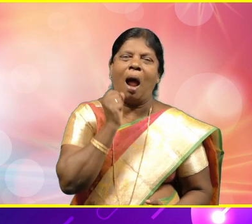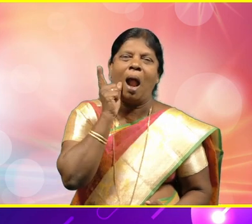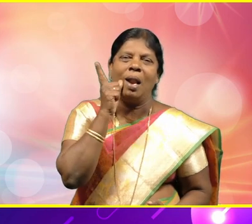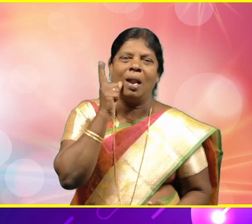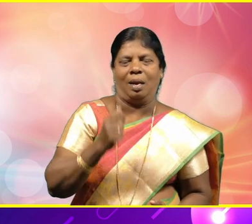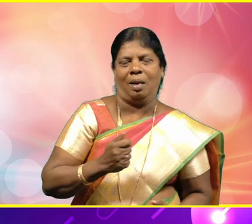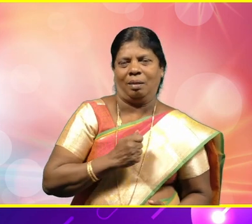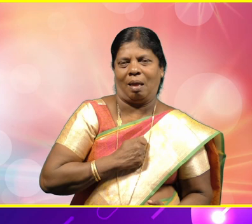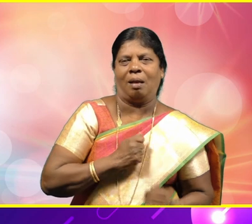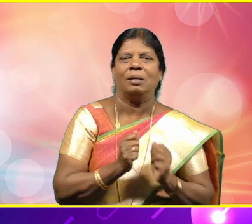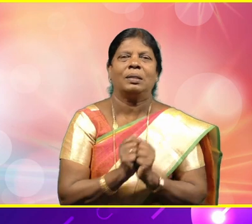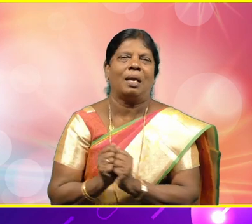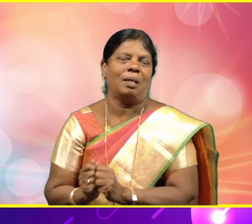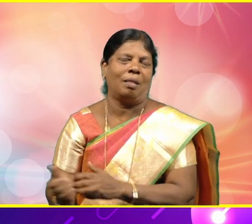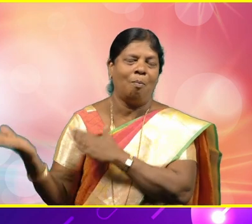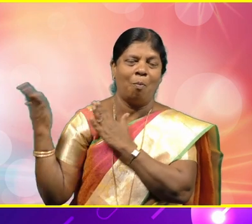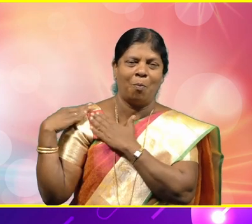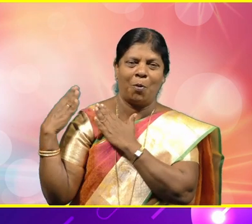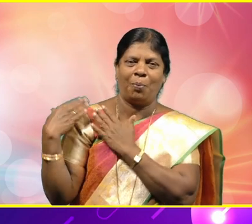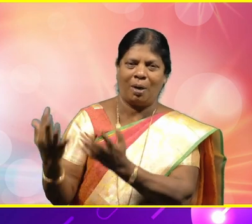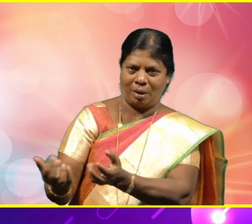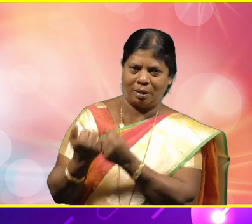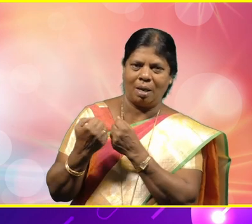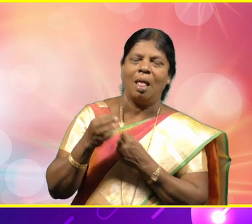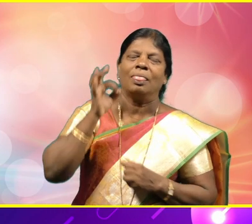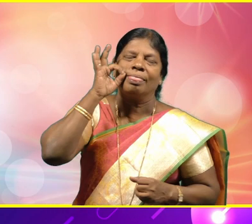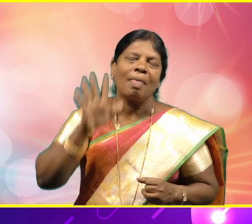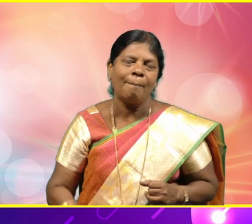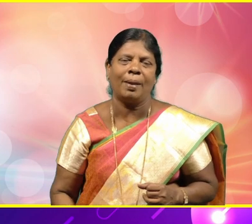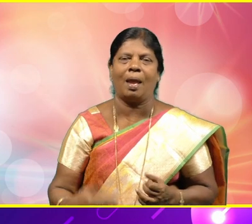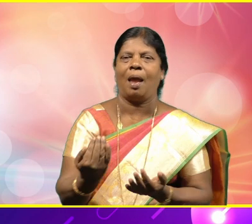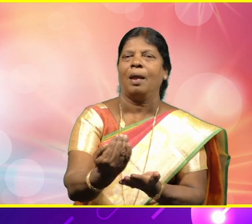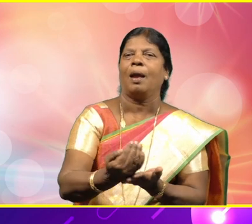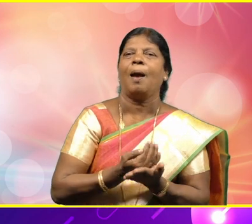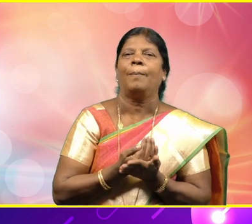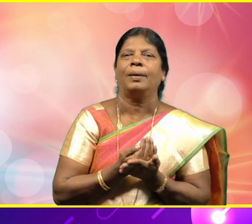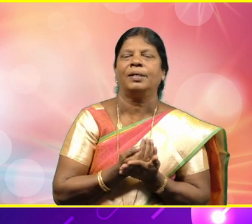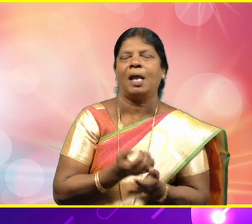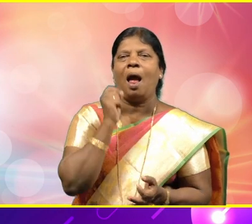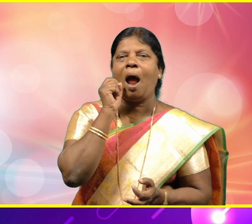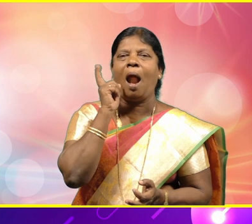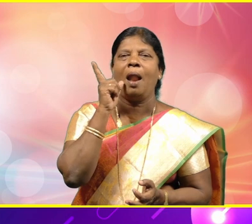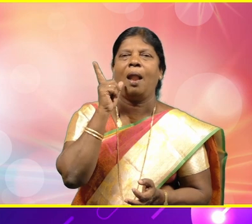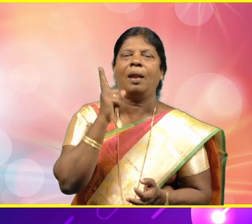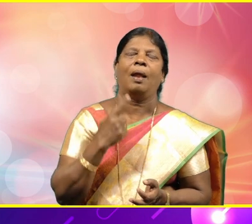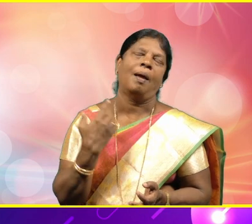குற்றத்தை தான் செய்ததாக பொறுப்பு எடுத்து தம்பியை